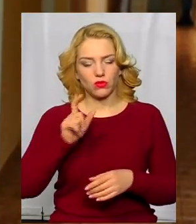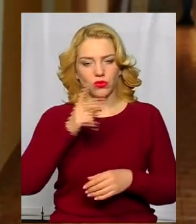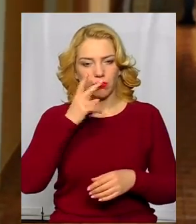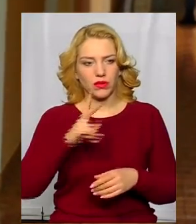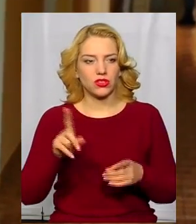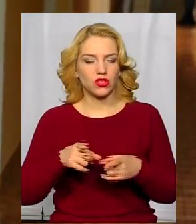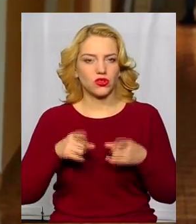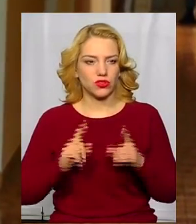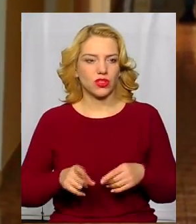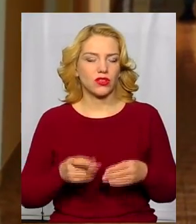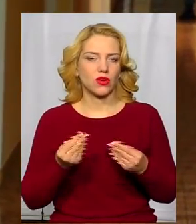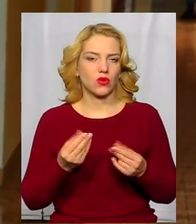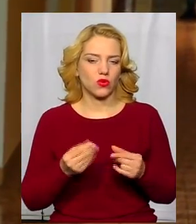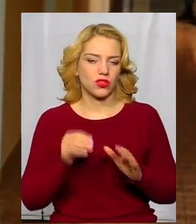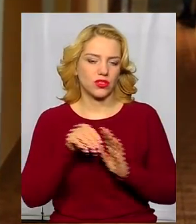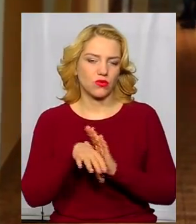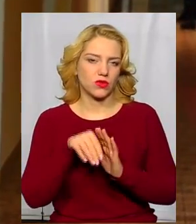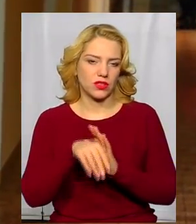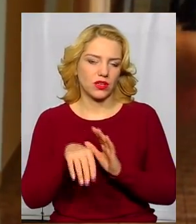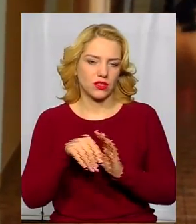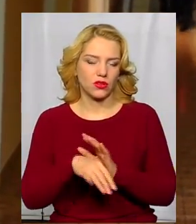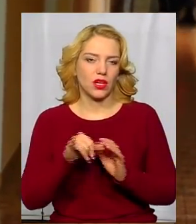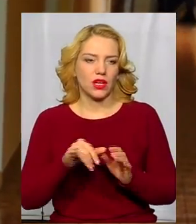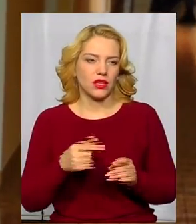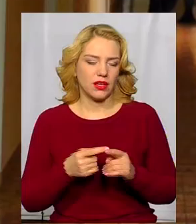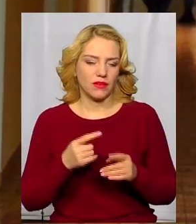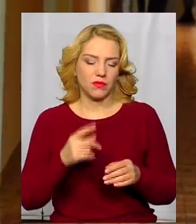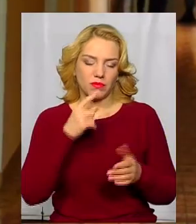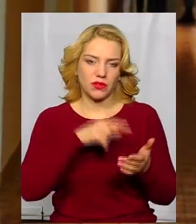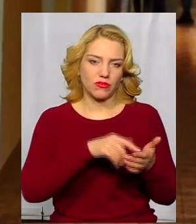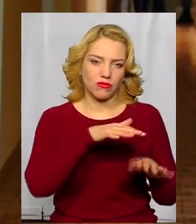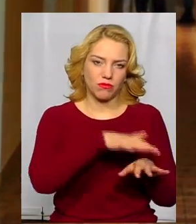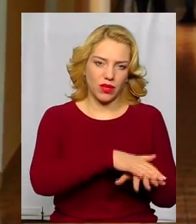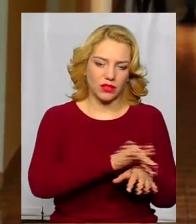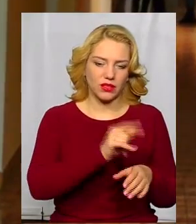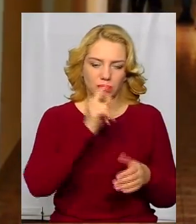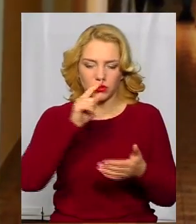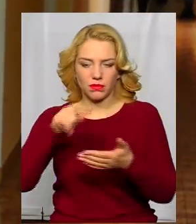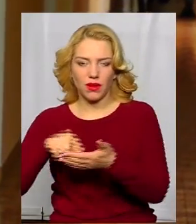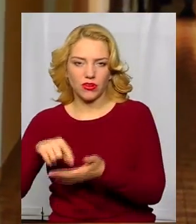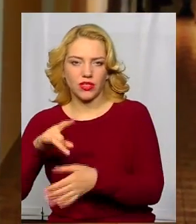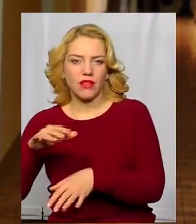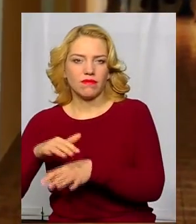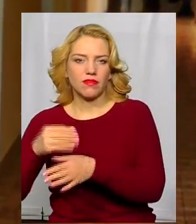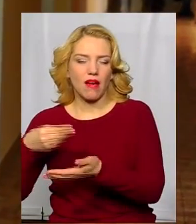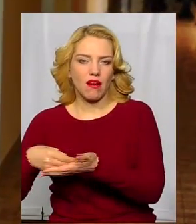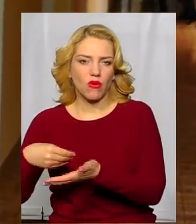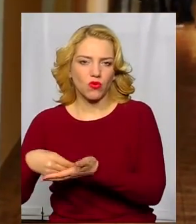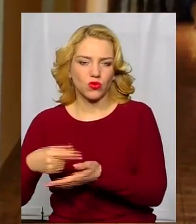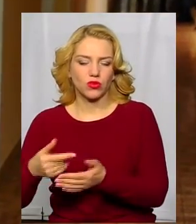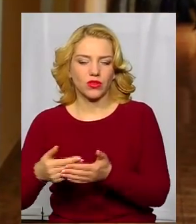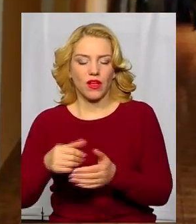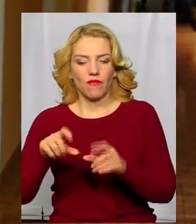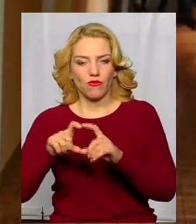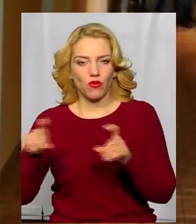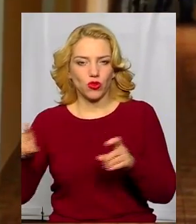йдуть в скриньку, а зі скриньки безпосередньо йдуть в банк, потрапляють на рахунок фонду «Серце до серця», який є